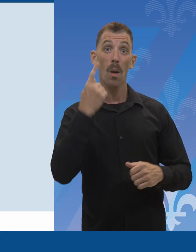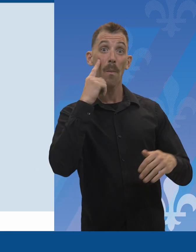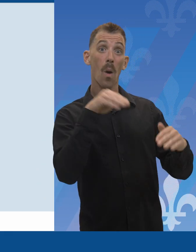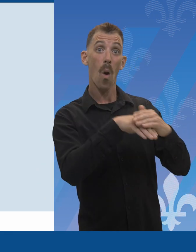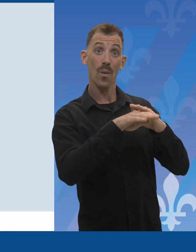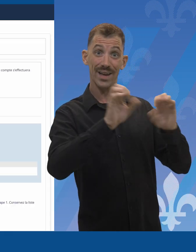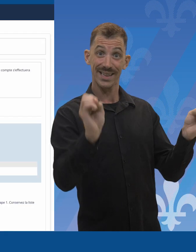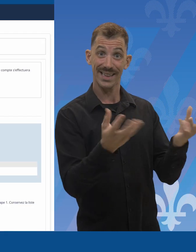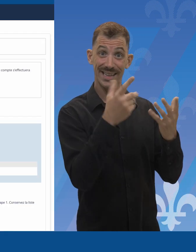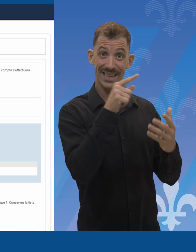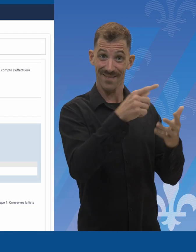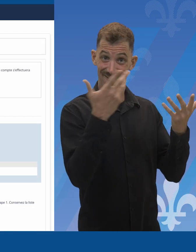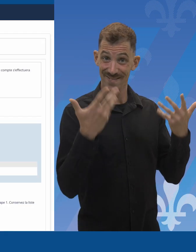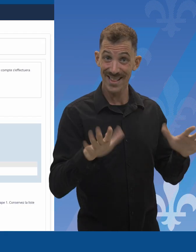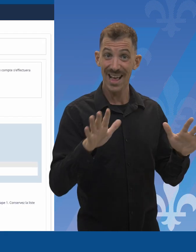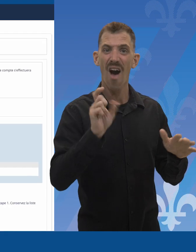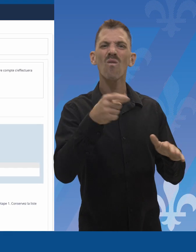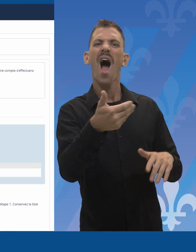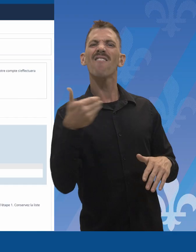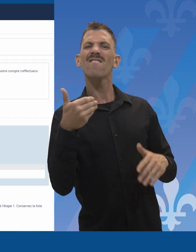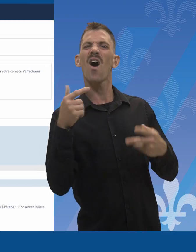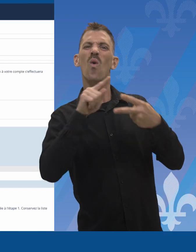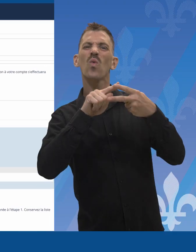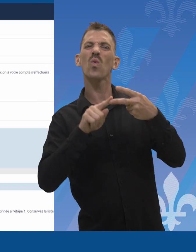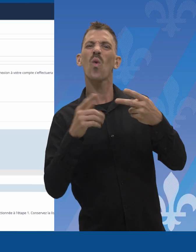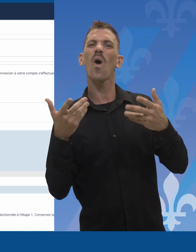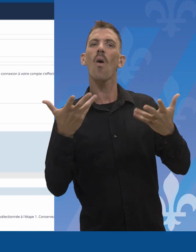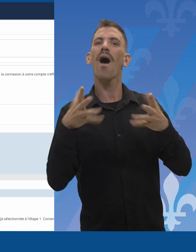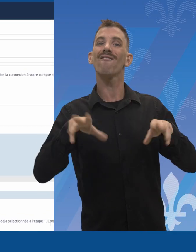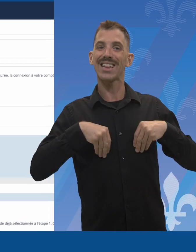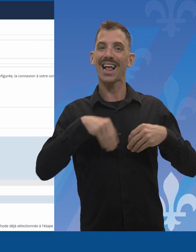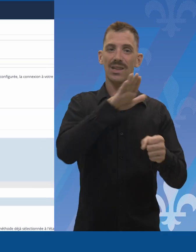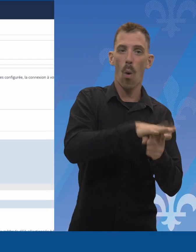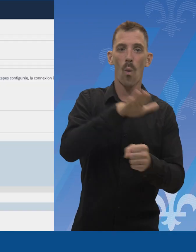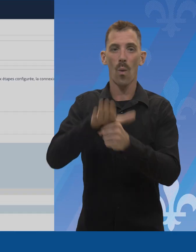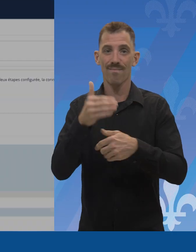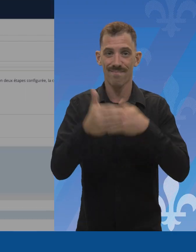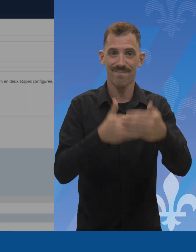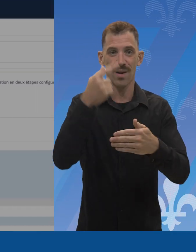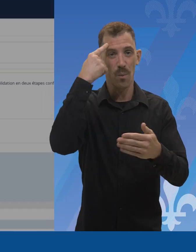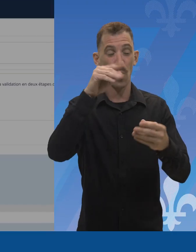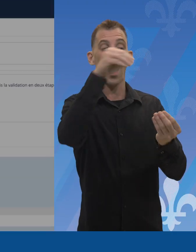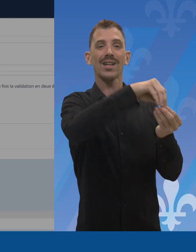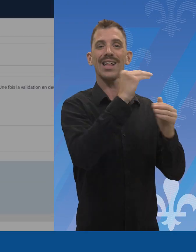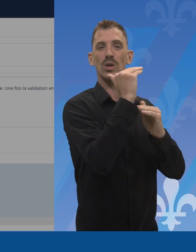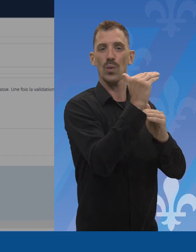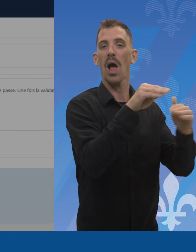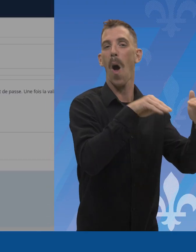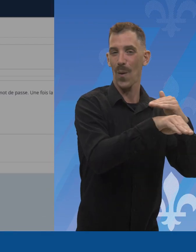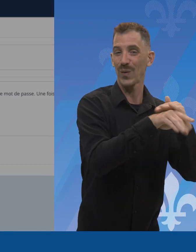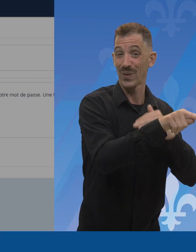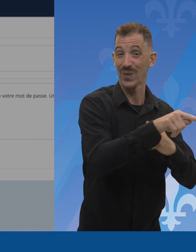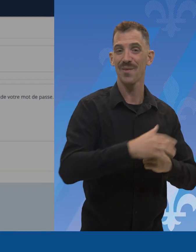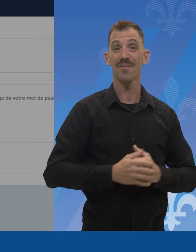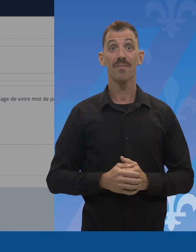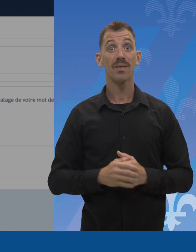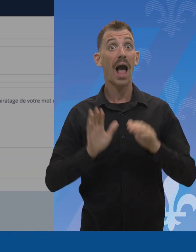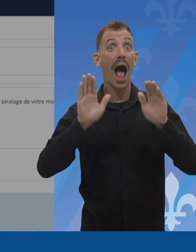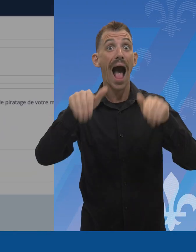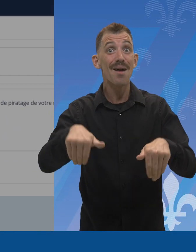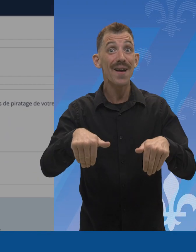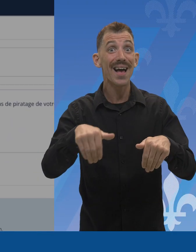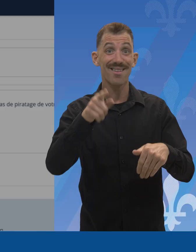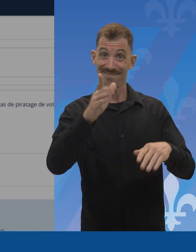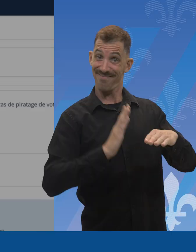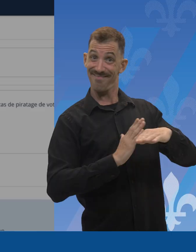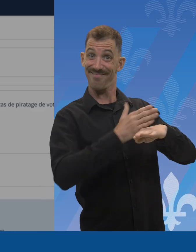connecter. Pour compléter la création du compte, vous devrez configurer la validation en 2 étapes pour ajouter une sécurité